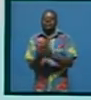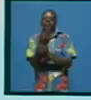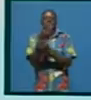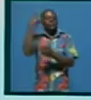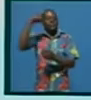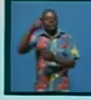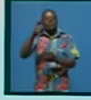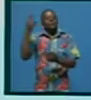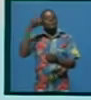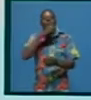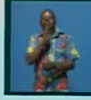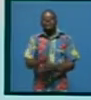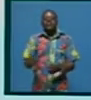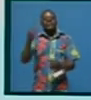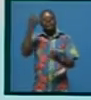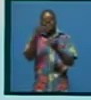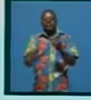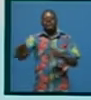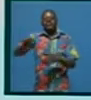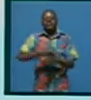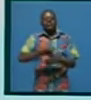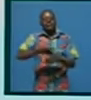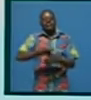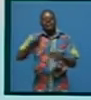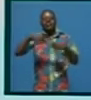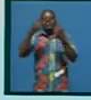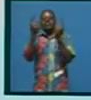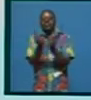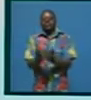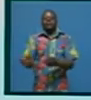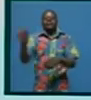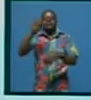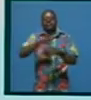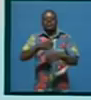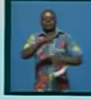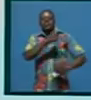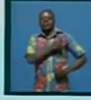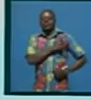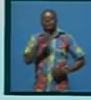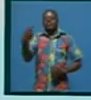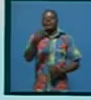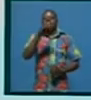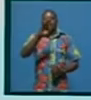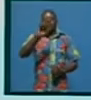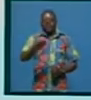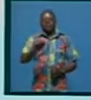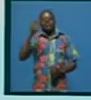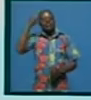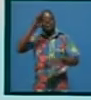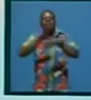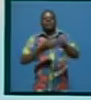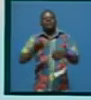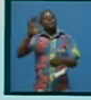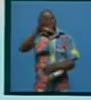vieille formule vient d'achever son stage au groupement d'instruction des forces armées JIFA à Bobo-Dioulasso. Les appelés au nombre d'environ